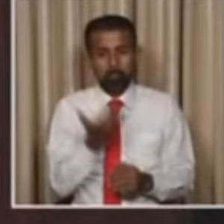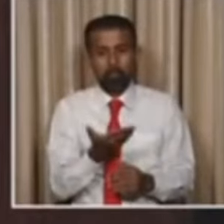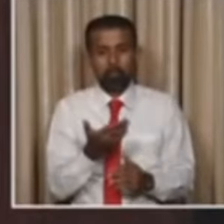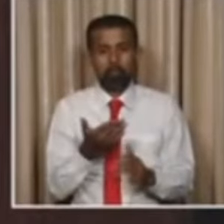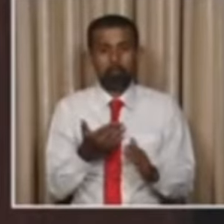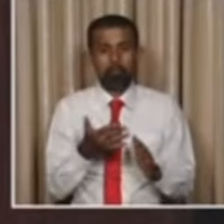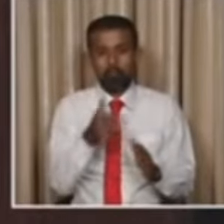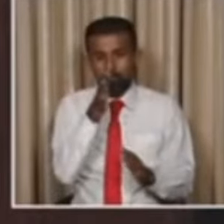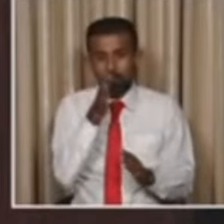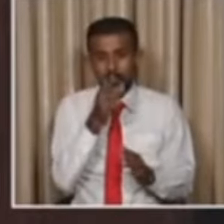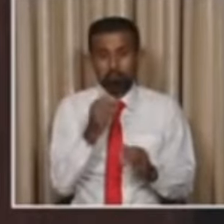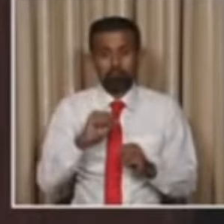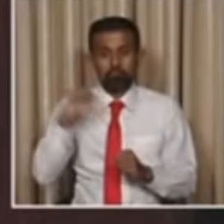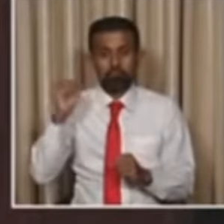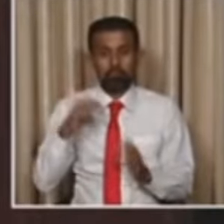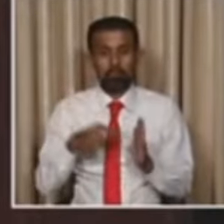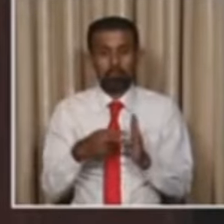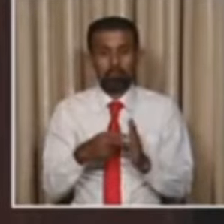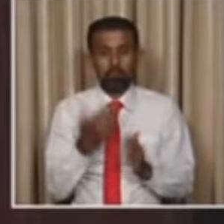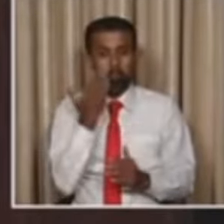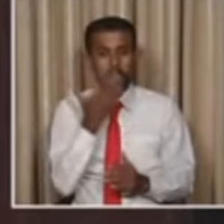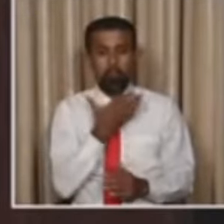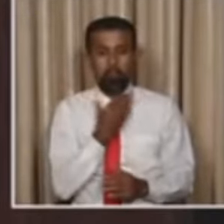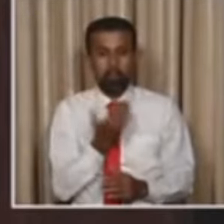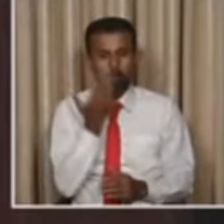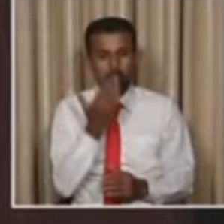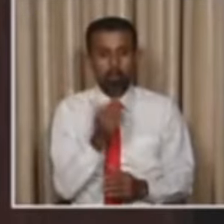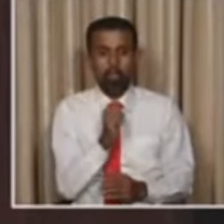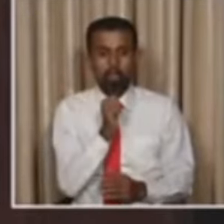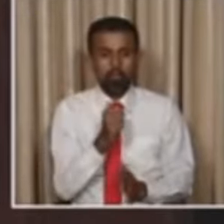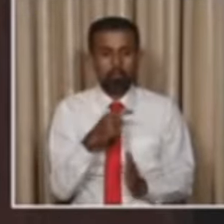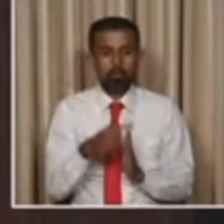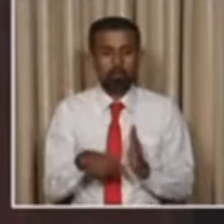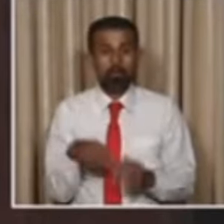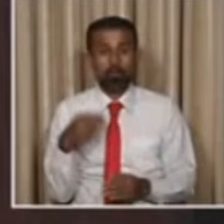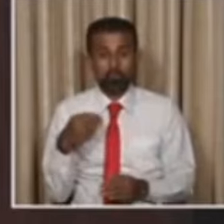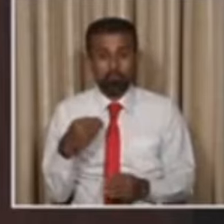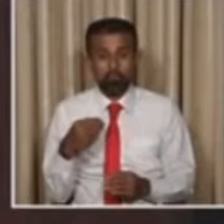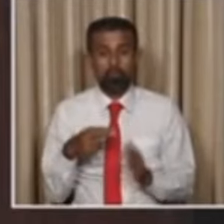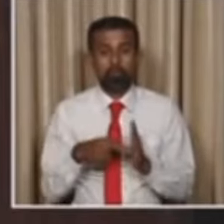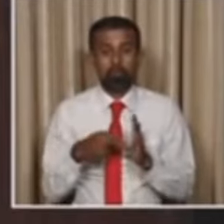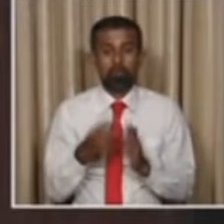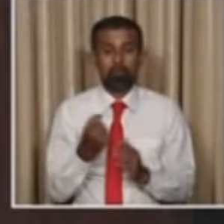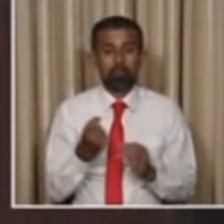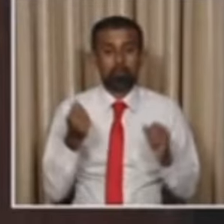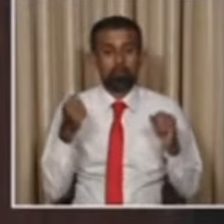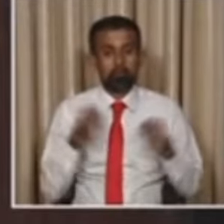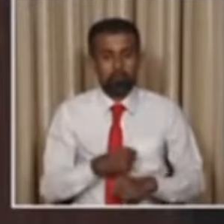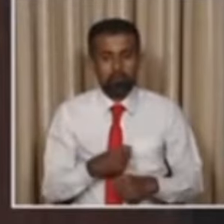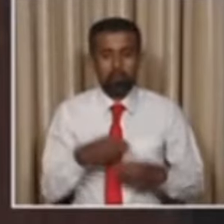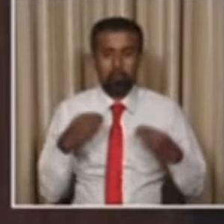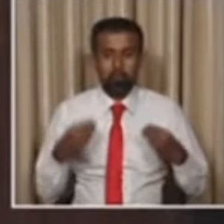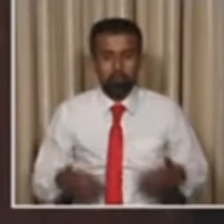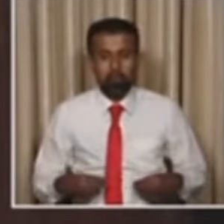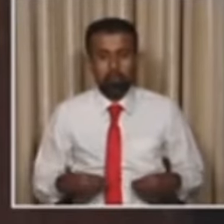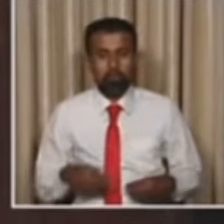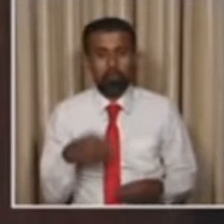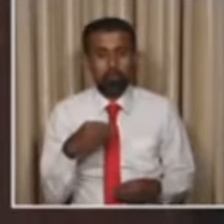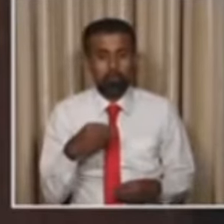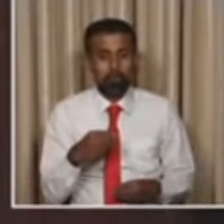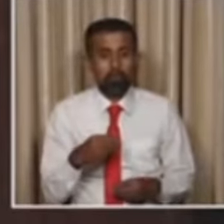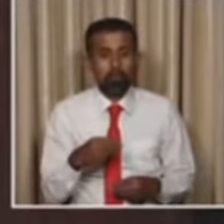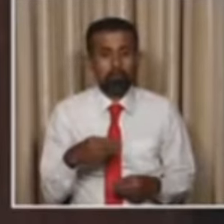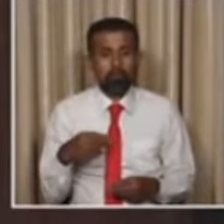රජ කරවල ආර්ථිකයේ මවාපාපු සංවර්ධනයක් පෙන්ලා තිබට සැබෑයි මෙරටේ ණයමත දුවපු ආර්ථිකේ කඩාකප්පල් වෙලා වැටිලා ණයමත දුවන එක